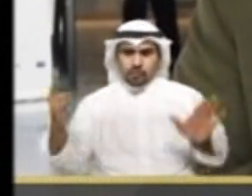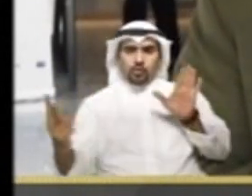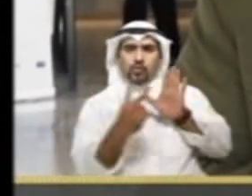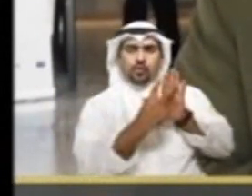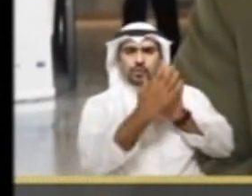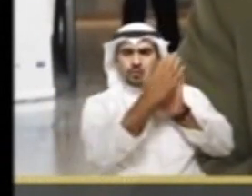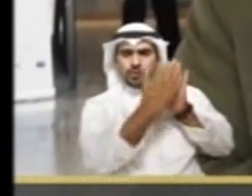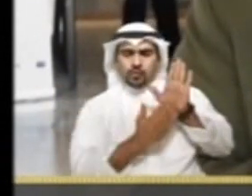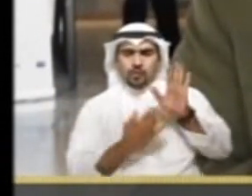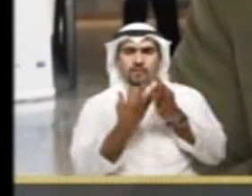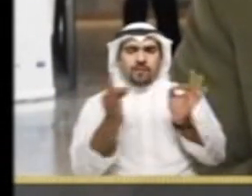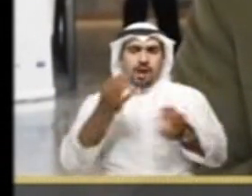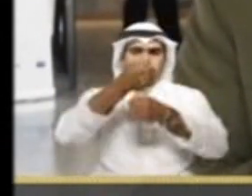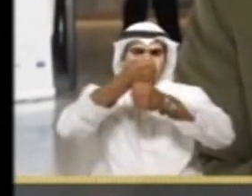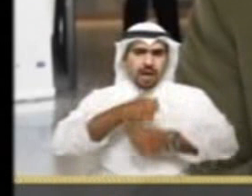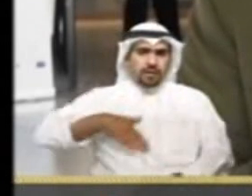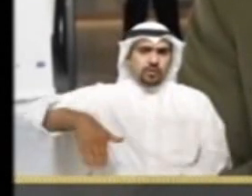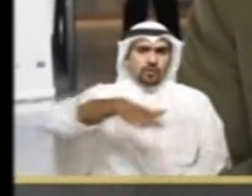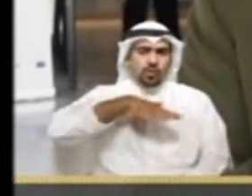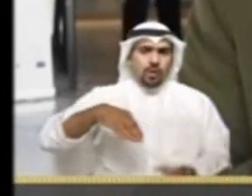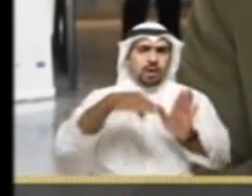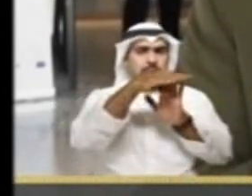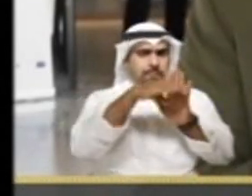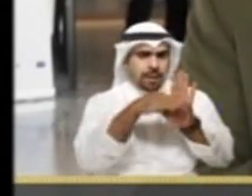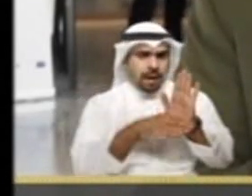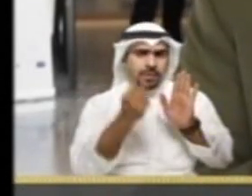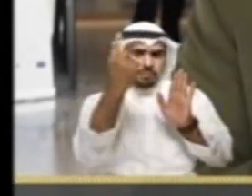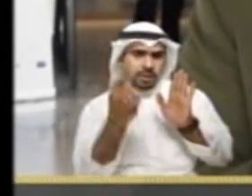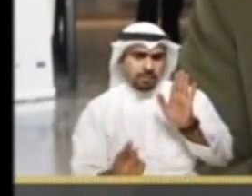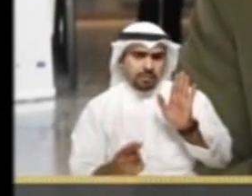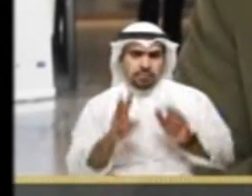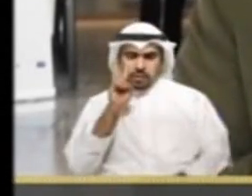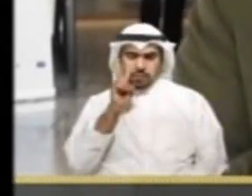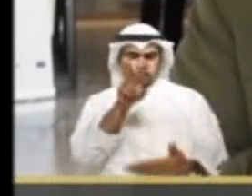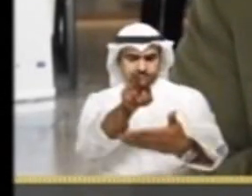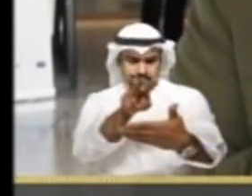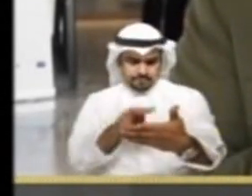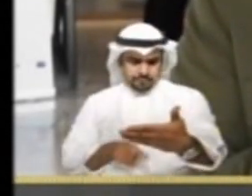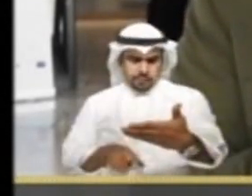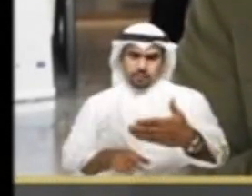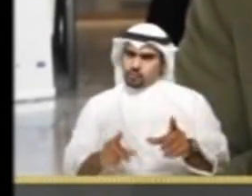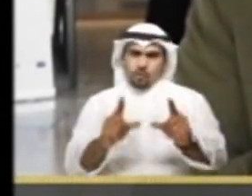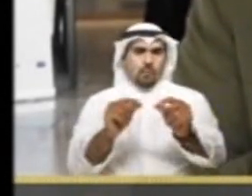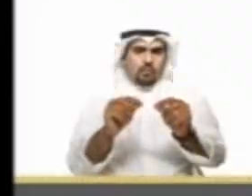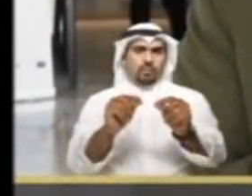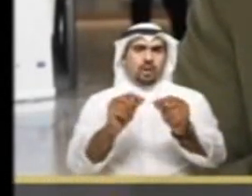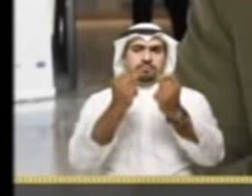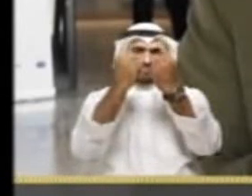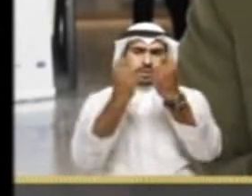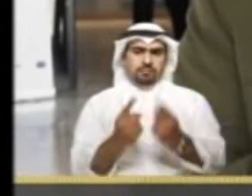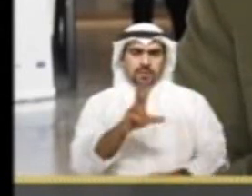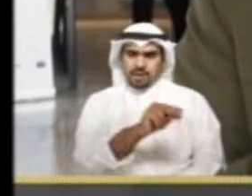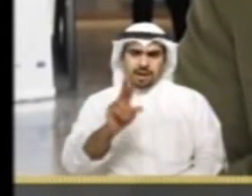الحرس الوطني والتي تناسبت مع مفهوم المنظمة، وتم